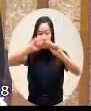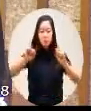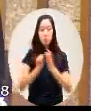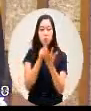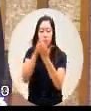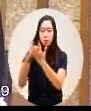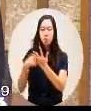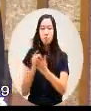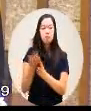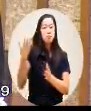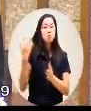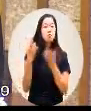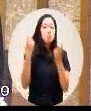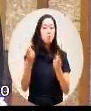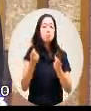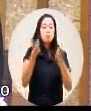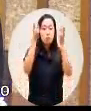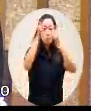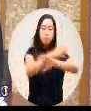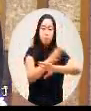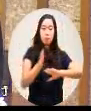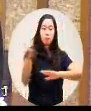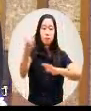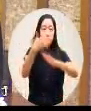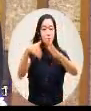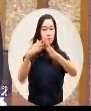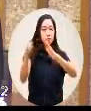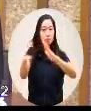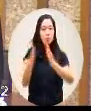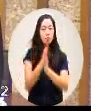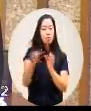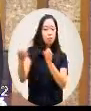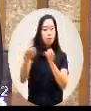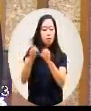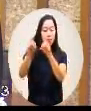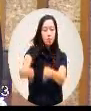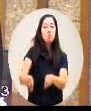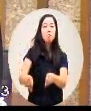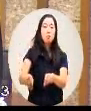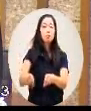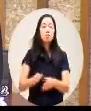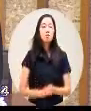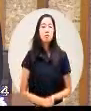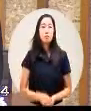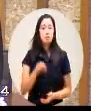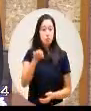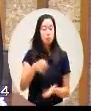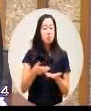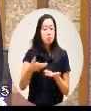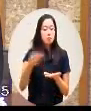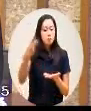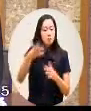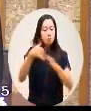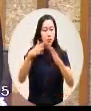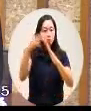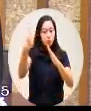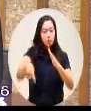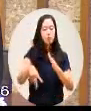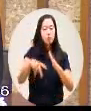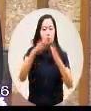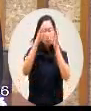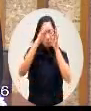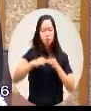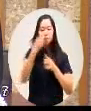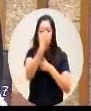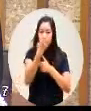在原县的时候，就是由学校跟他们来签订。那我想这个事件我们会请学校去做一下检讨。那